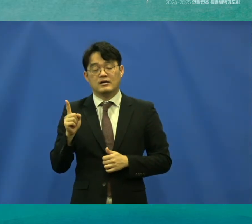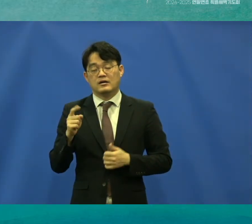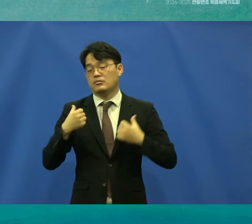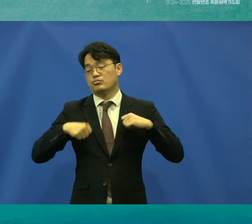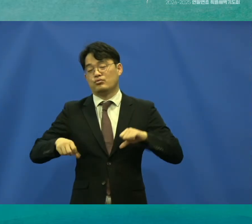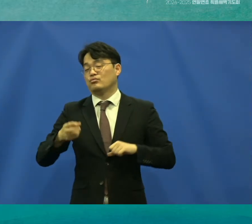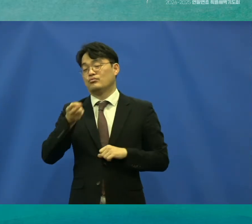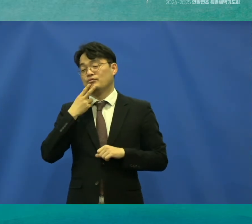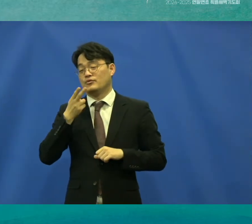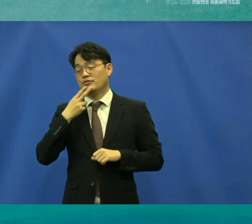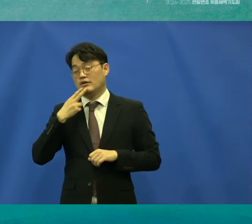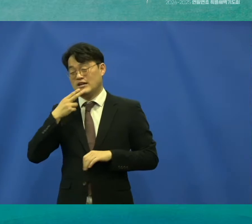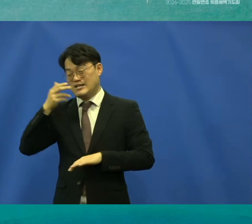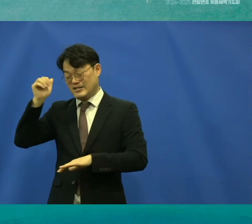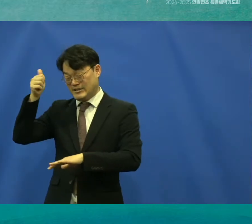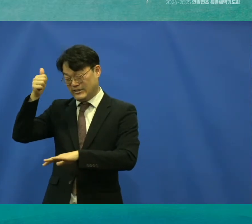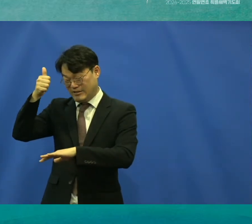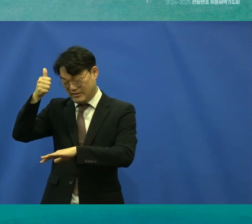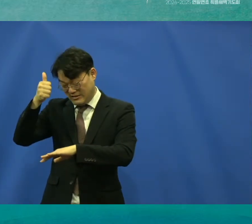요나를 포기하지 못해.